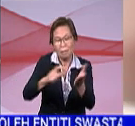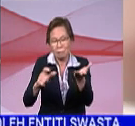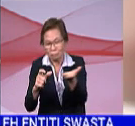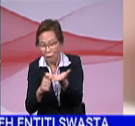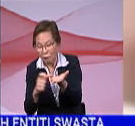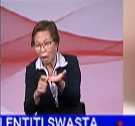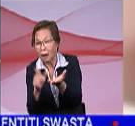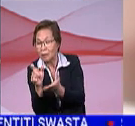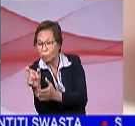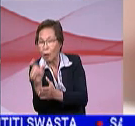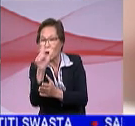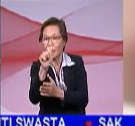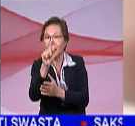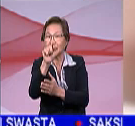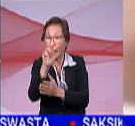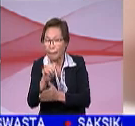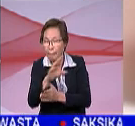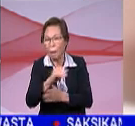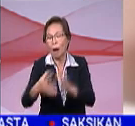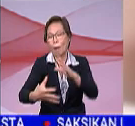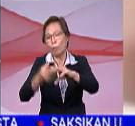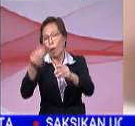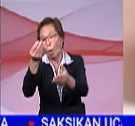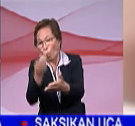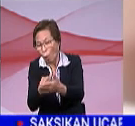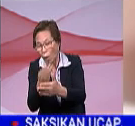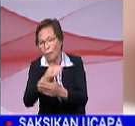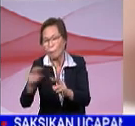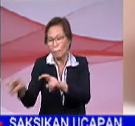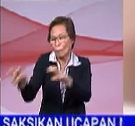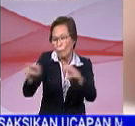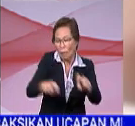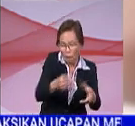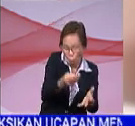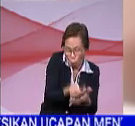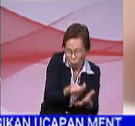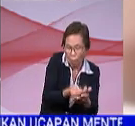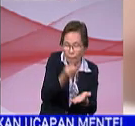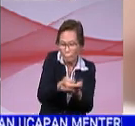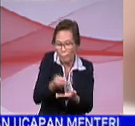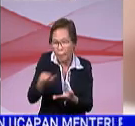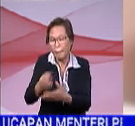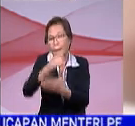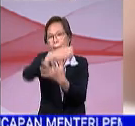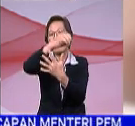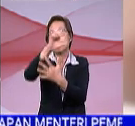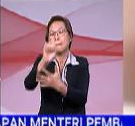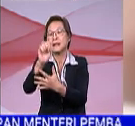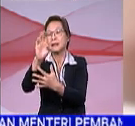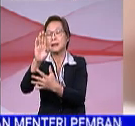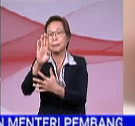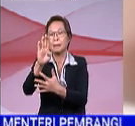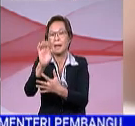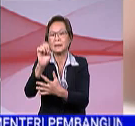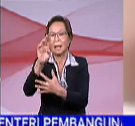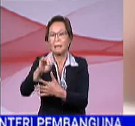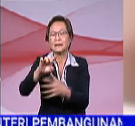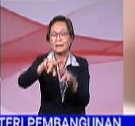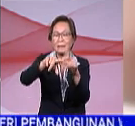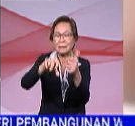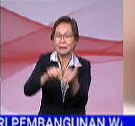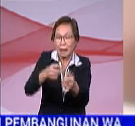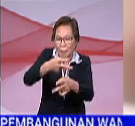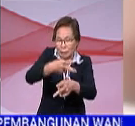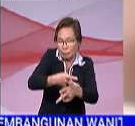ATM, deposit tunai, pengeluaran tunai, pemindahan wang, pembelian BSN sijil simpanan premium,